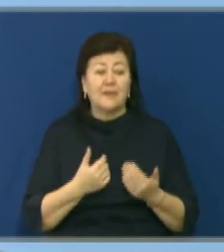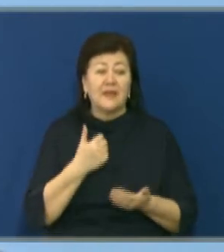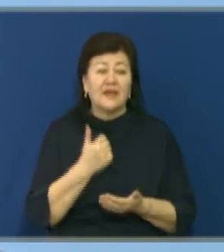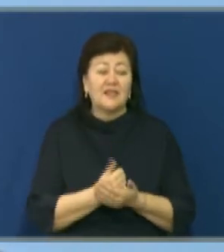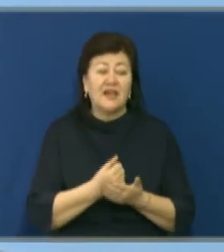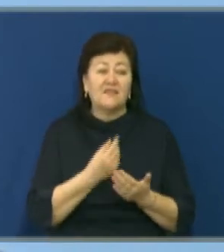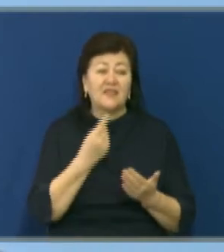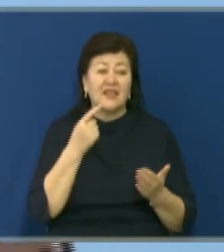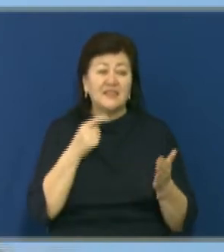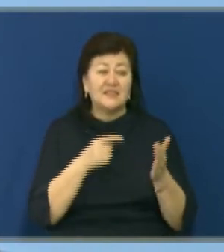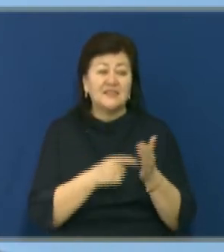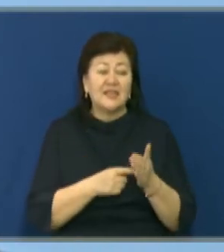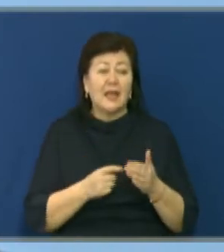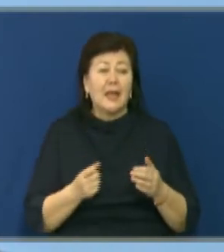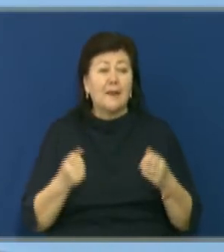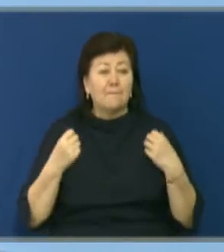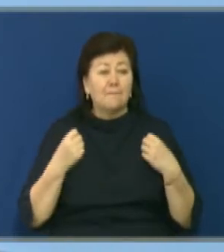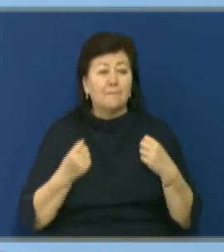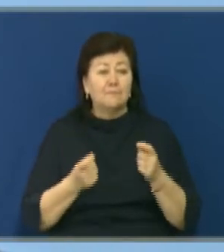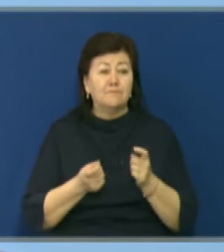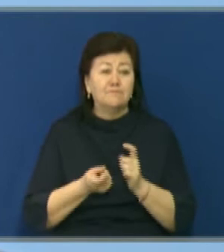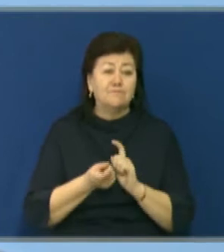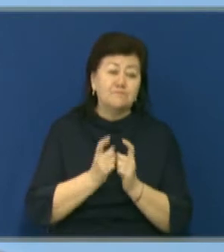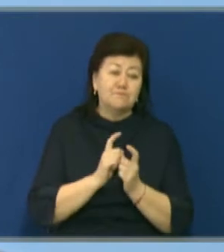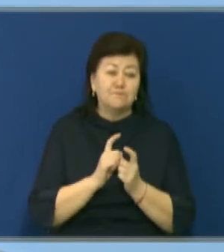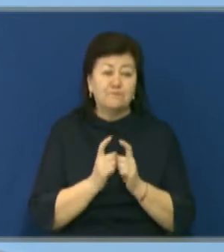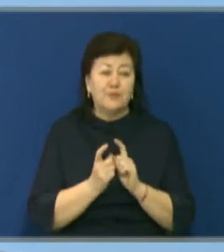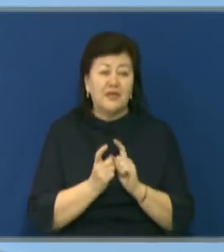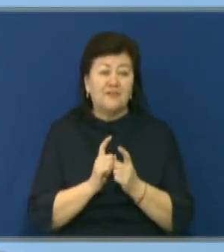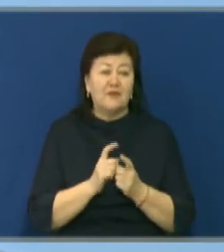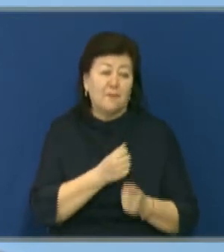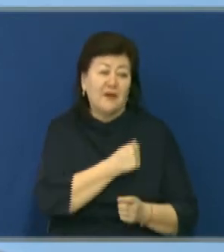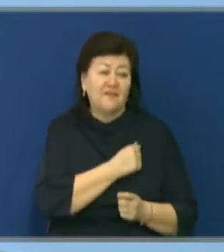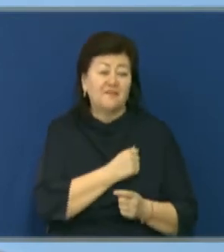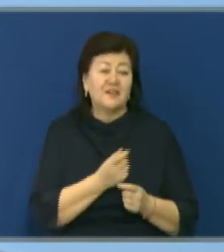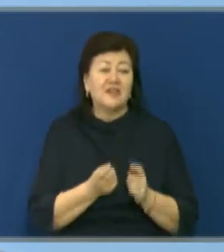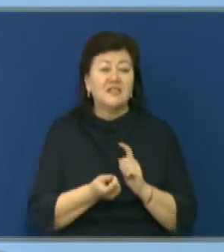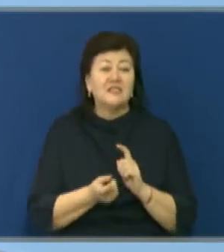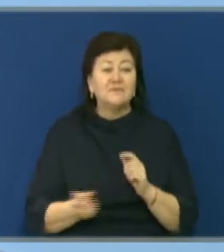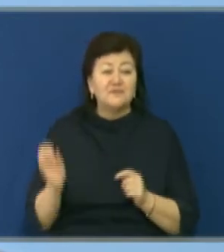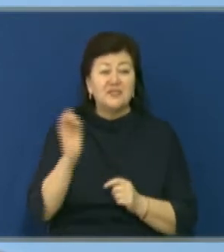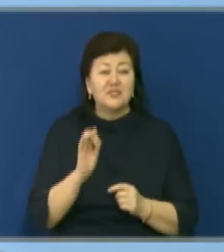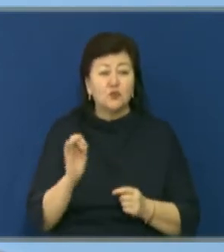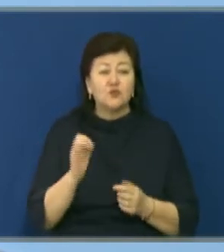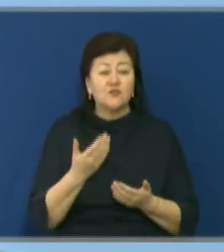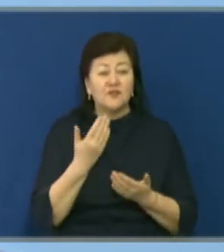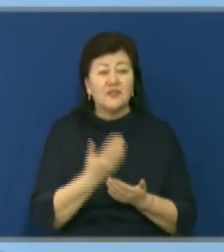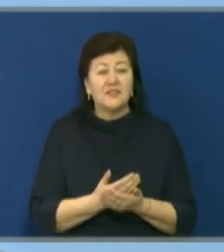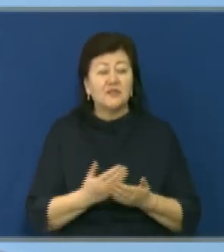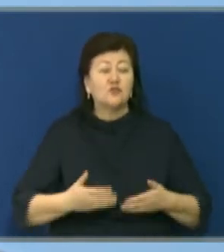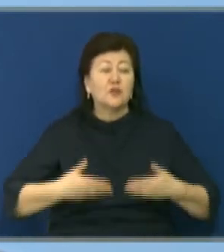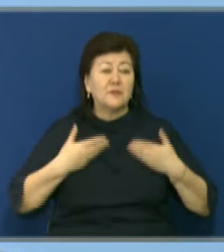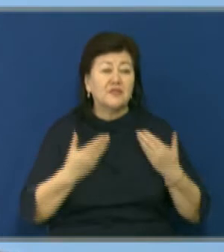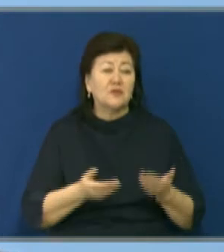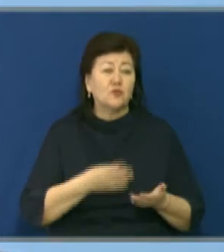Главная цель Ассоциации боевых искусств Казахстана, чтобы на мировой арене Казахстан представляли лучшие спортсмены, то есть должны